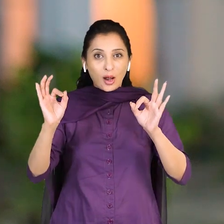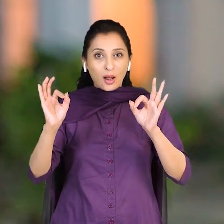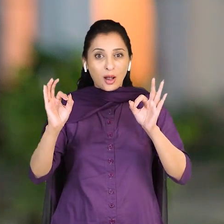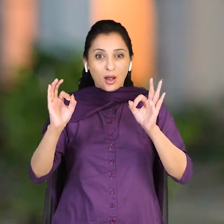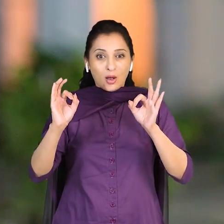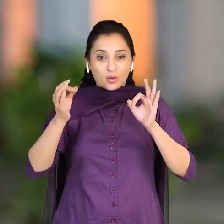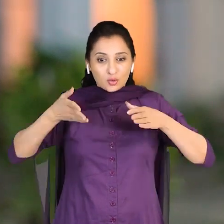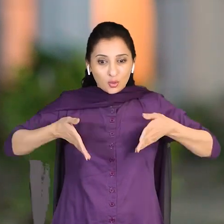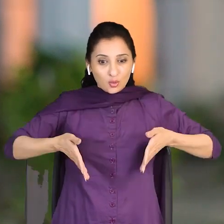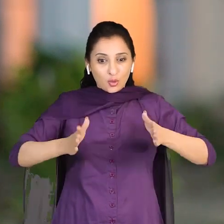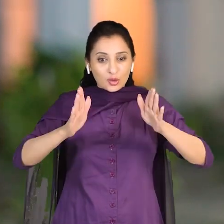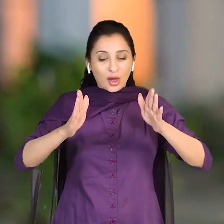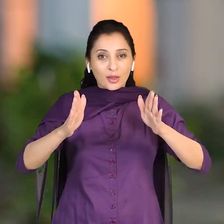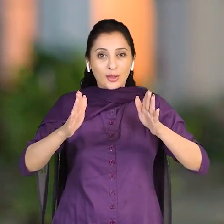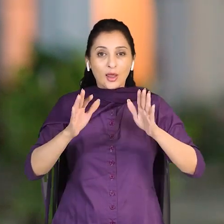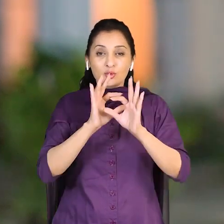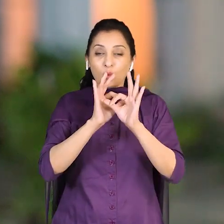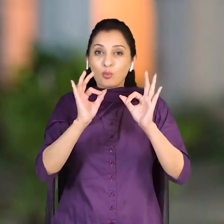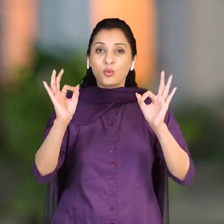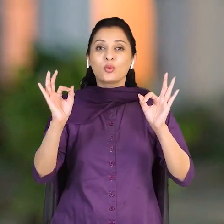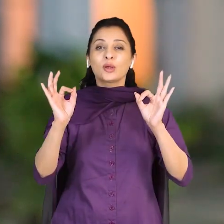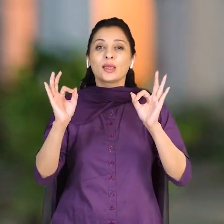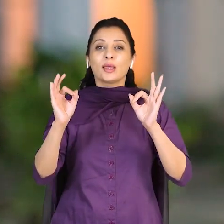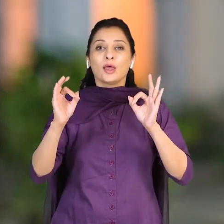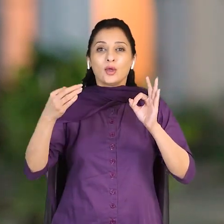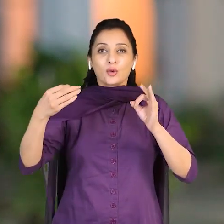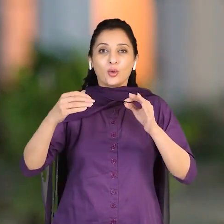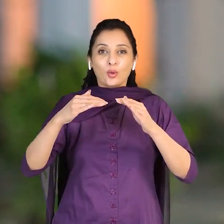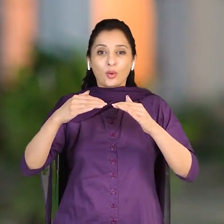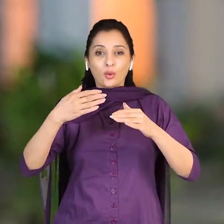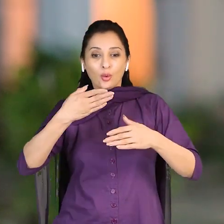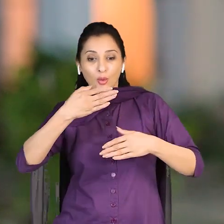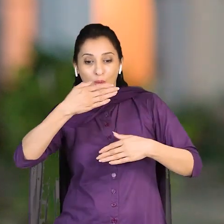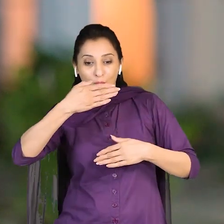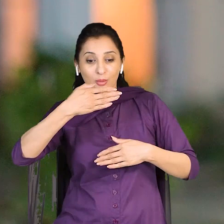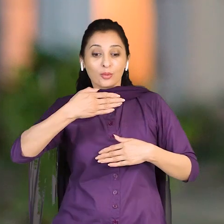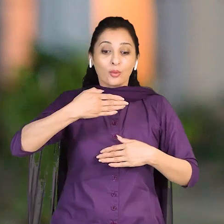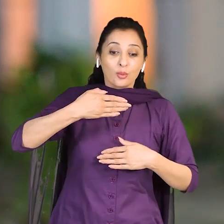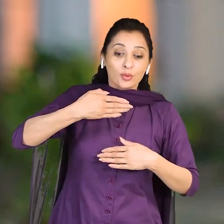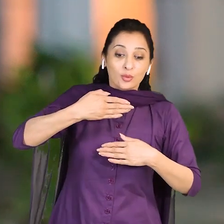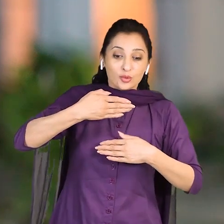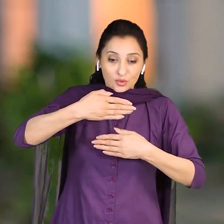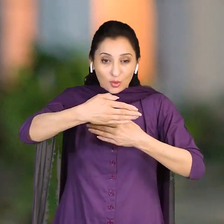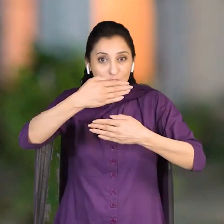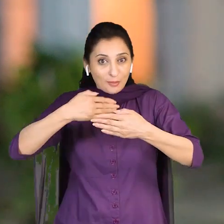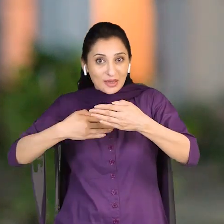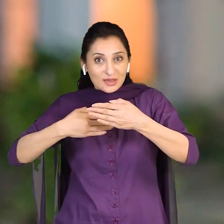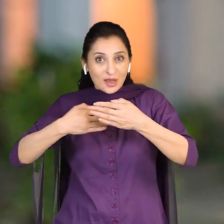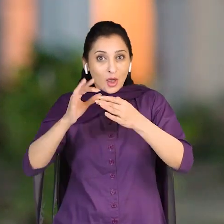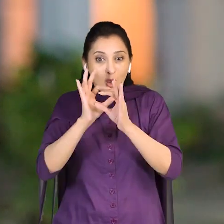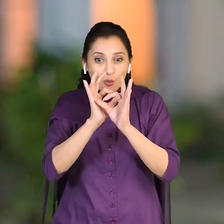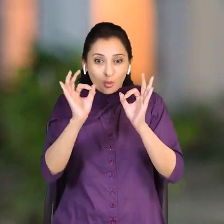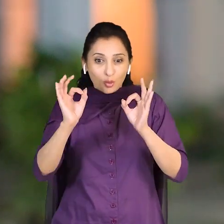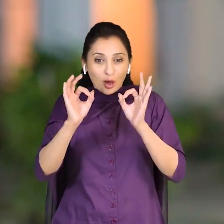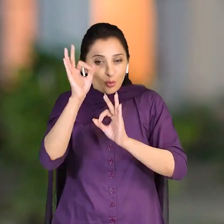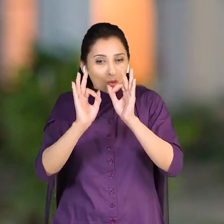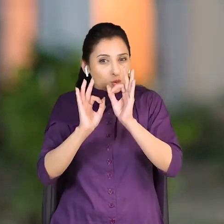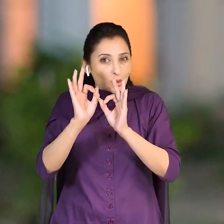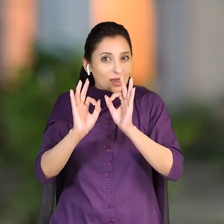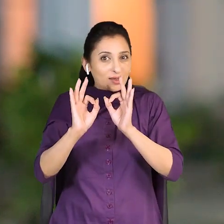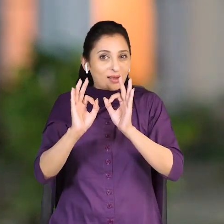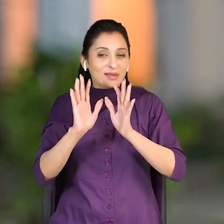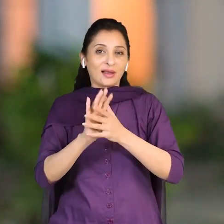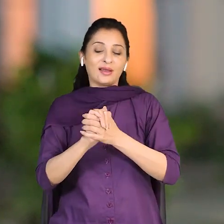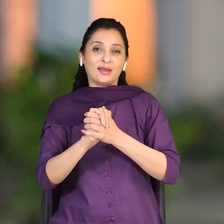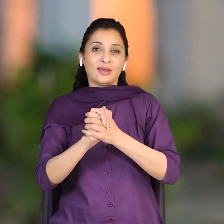जो कंज़र्व किया है, उसमें जो हुजरे हैं उसको हमने क्राफ्ट बाज़ार में कन्वर्ट किया है। उधर भी